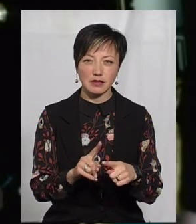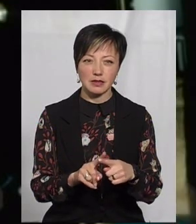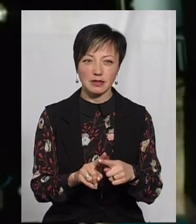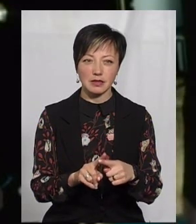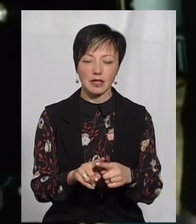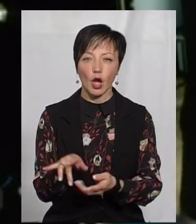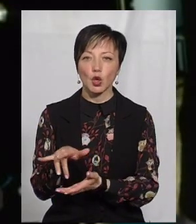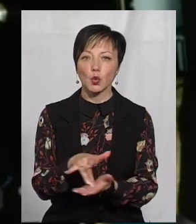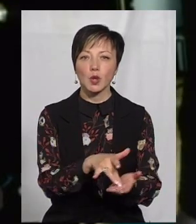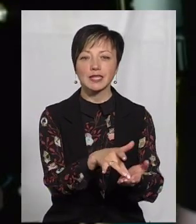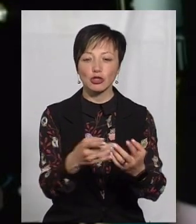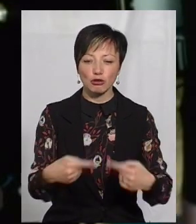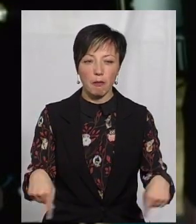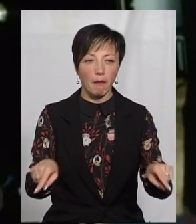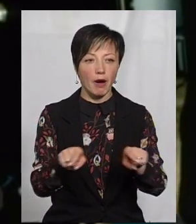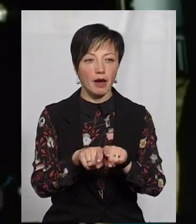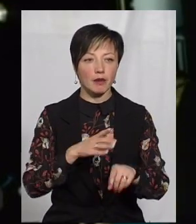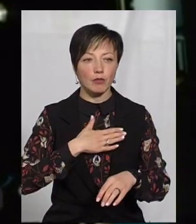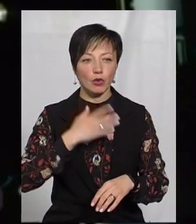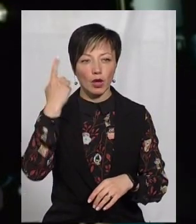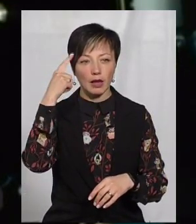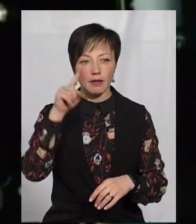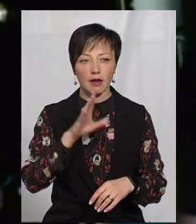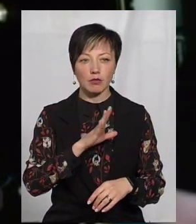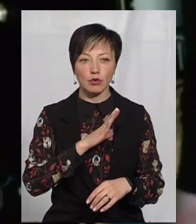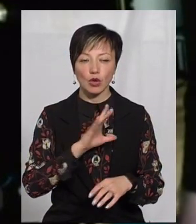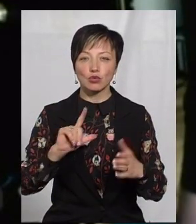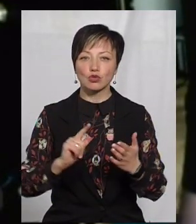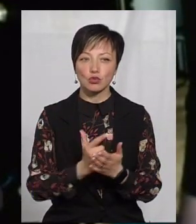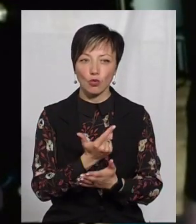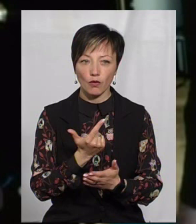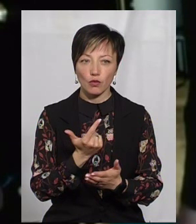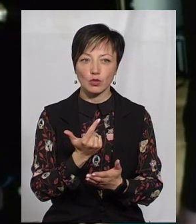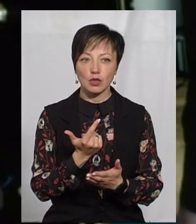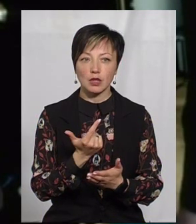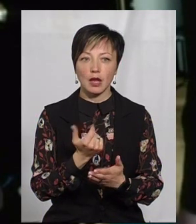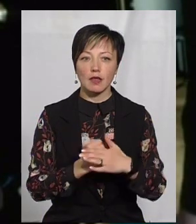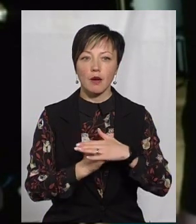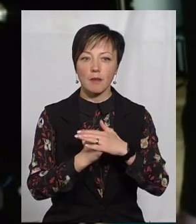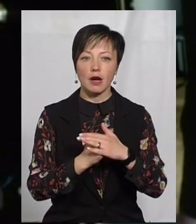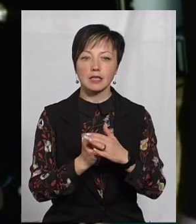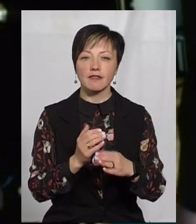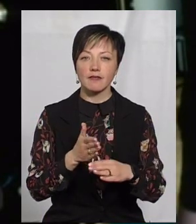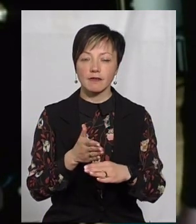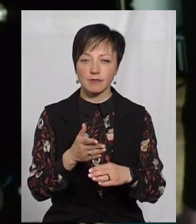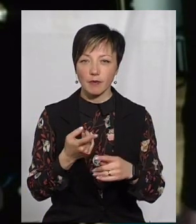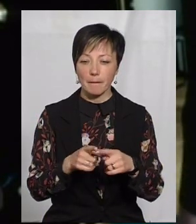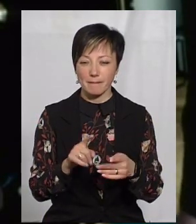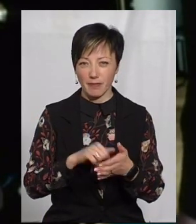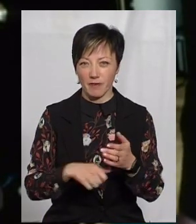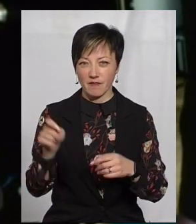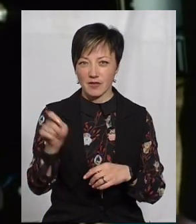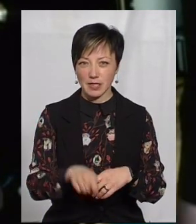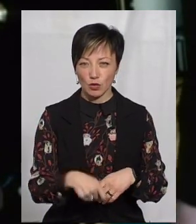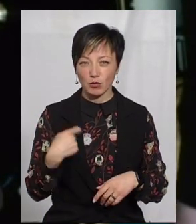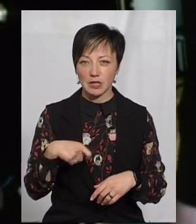це туристичні парки. І ось моя ідея була, от знову ж таки, на базі візиту